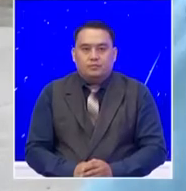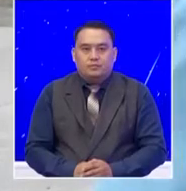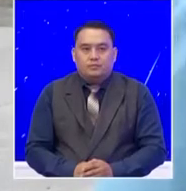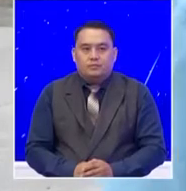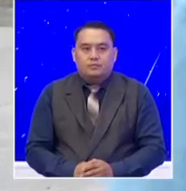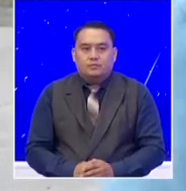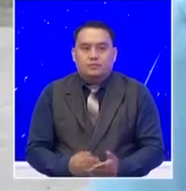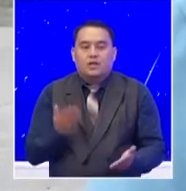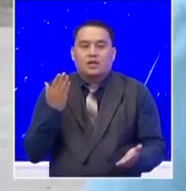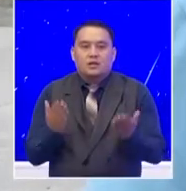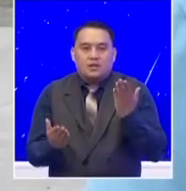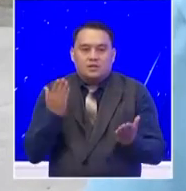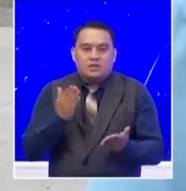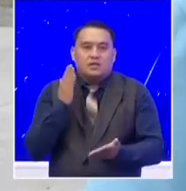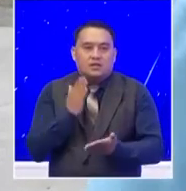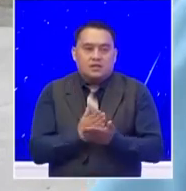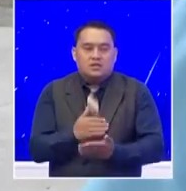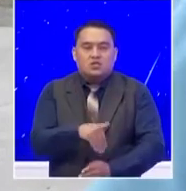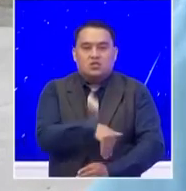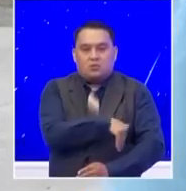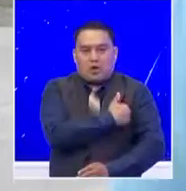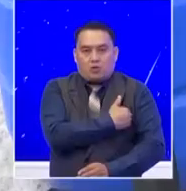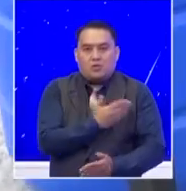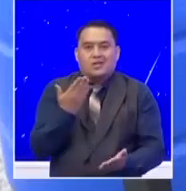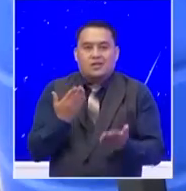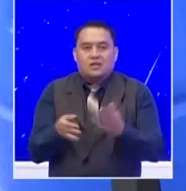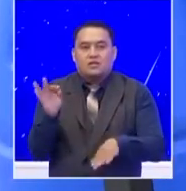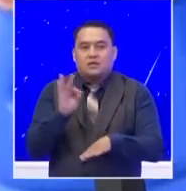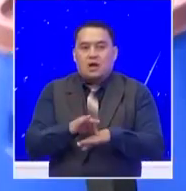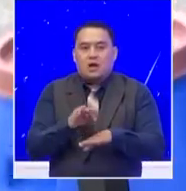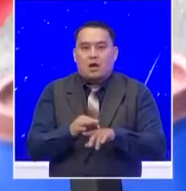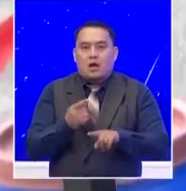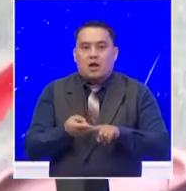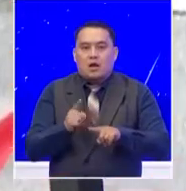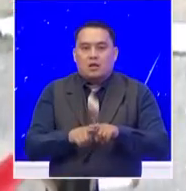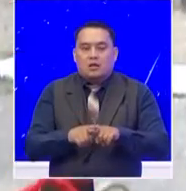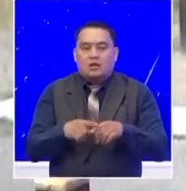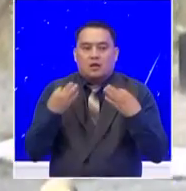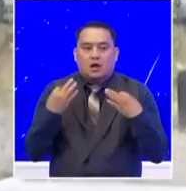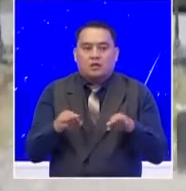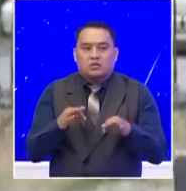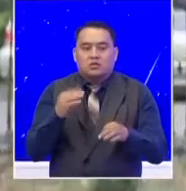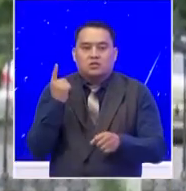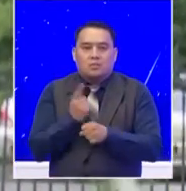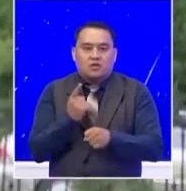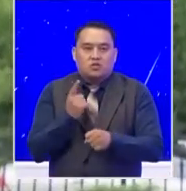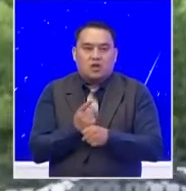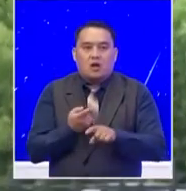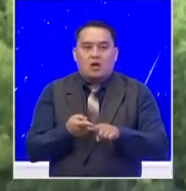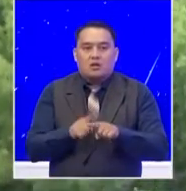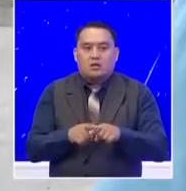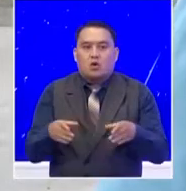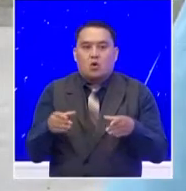Если есть повышенная температура, либо признаки заболевания, эти дети запускаться в НТ не будут. А эти детей,